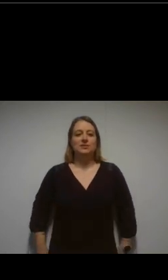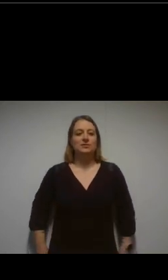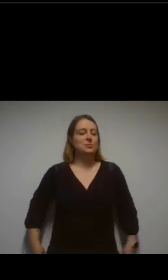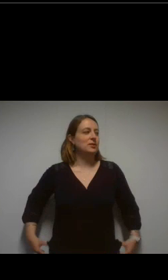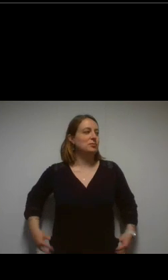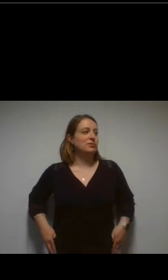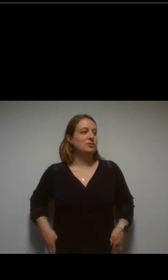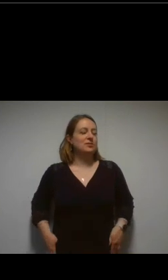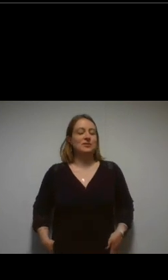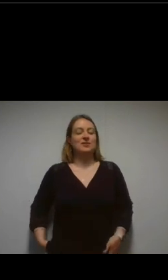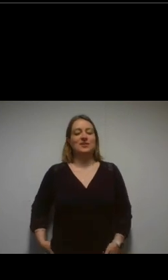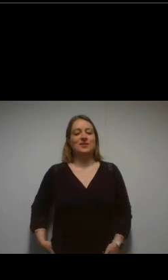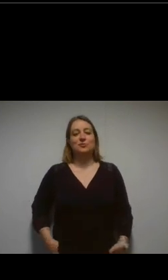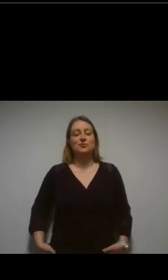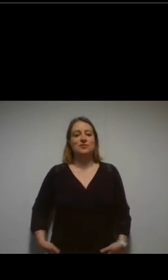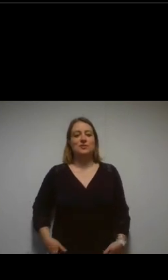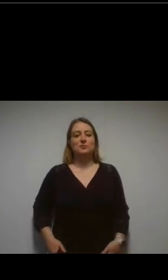Parfait.